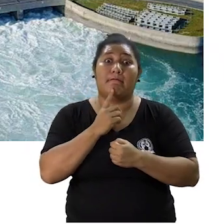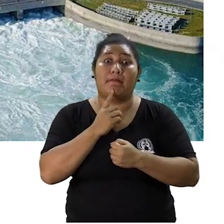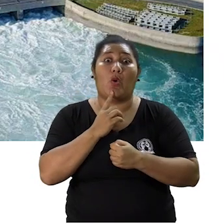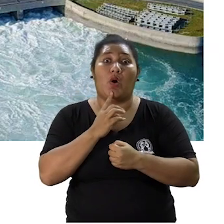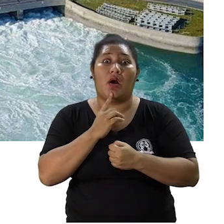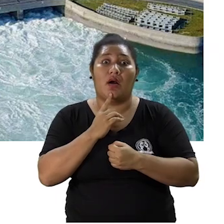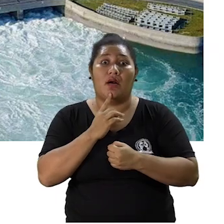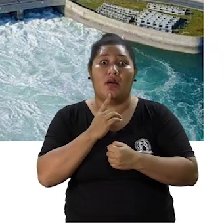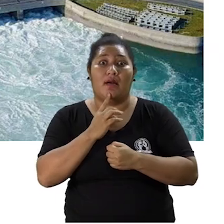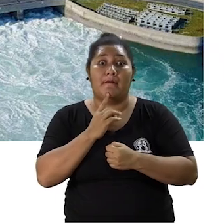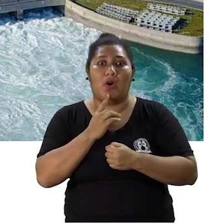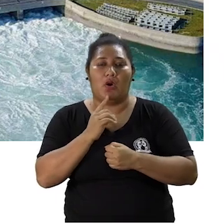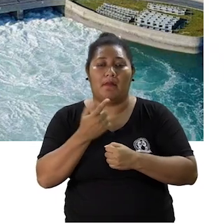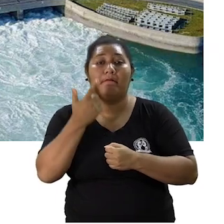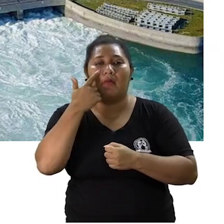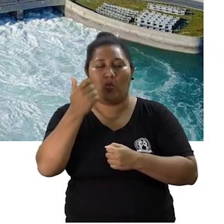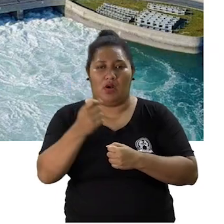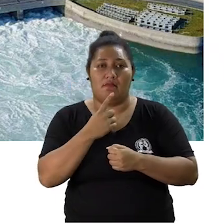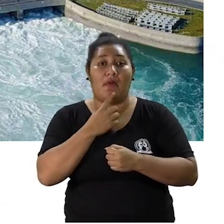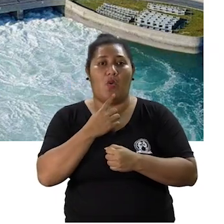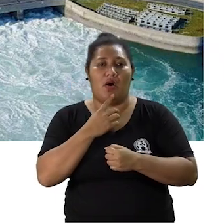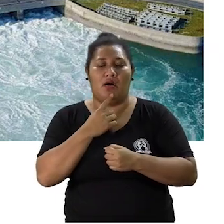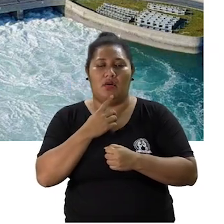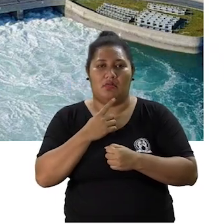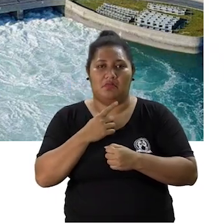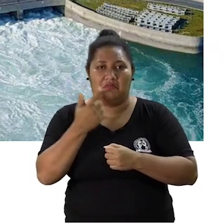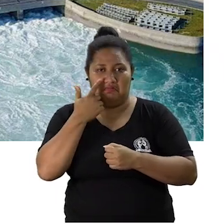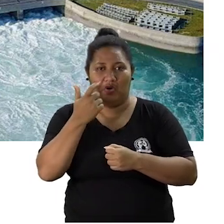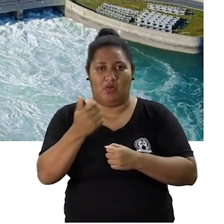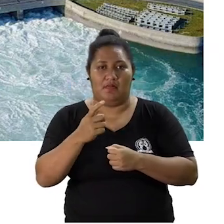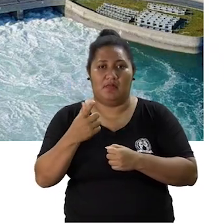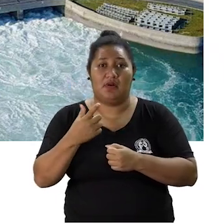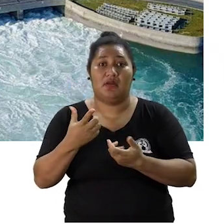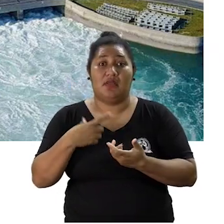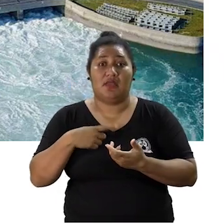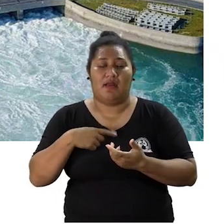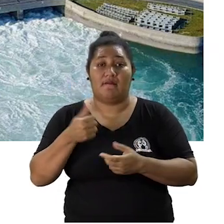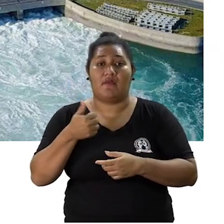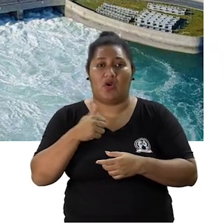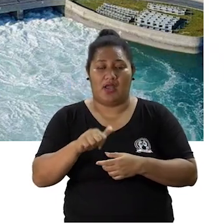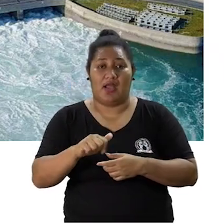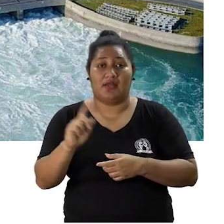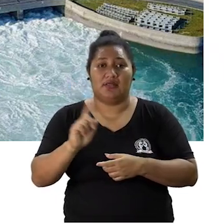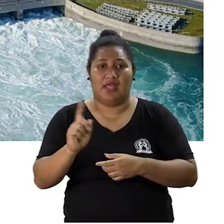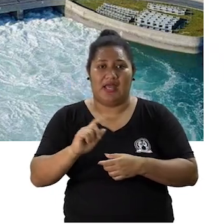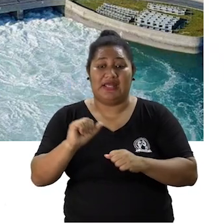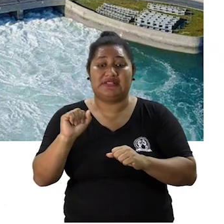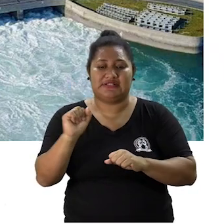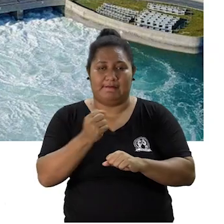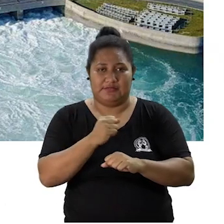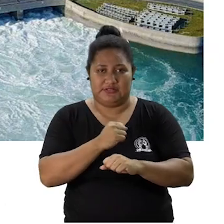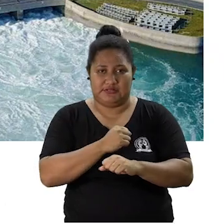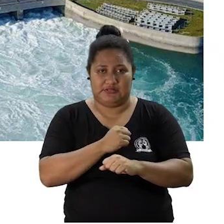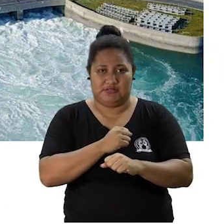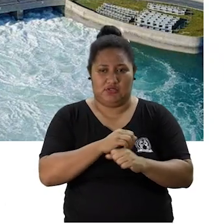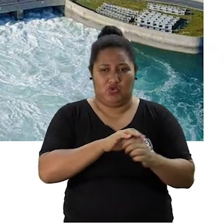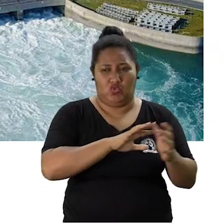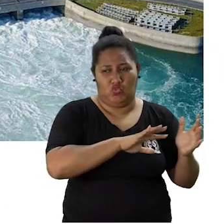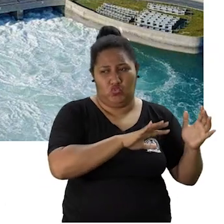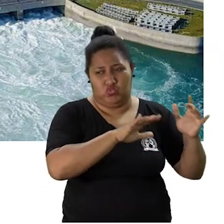generate le power, mamawa mai le malosi fa electricity, e ala I le fa onga ina le o le sami, ma le